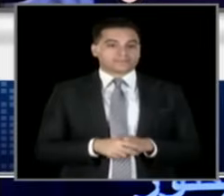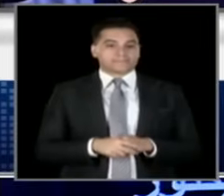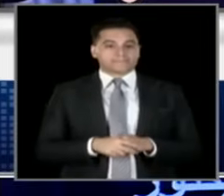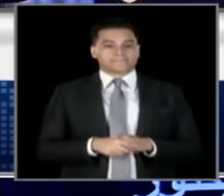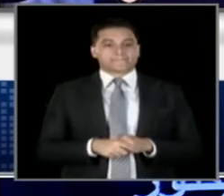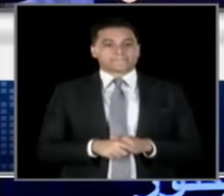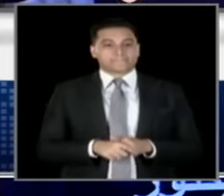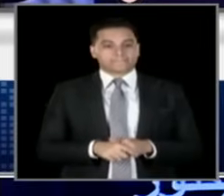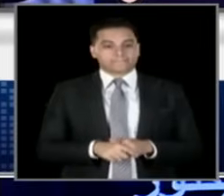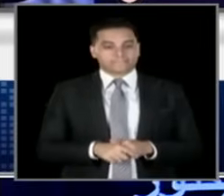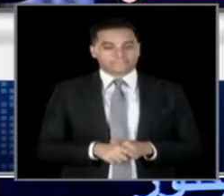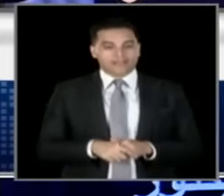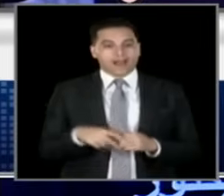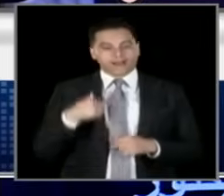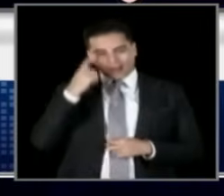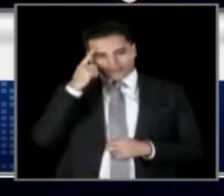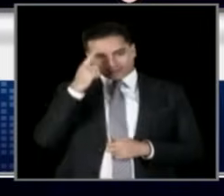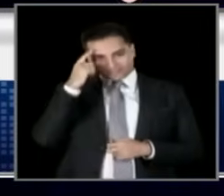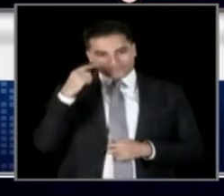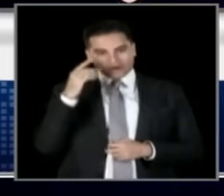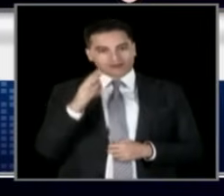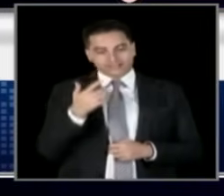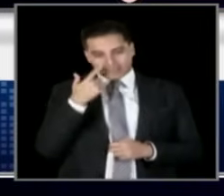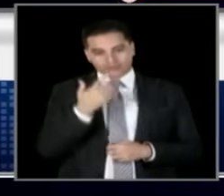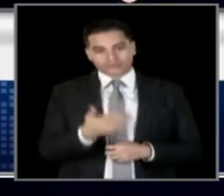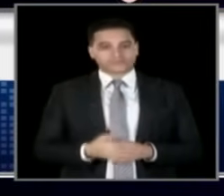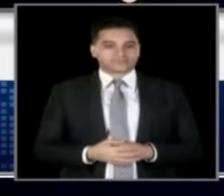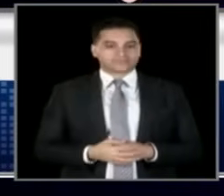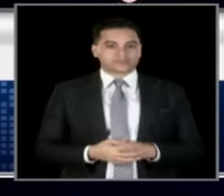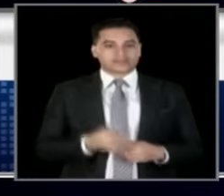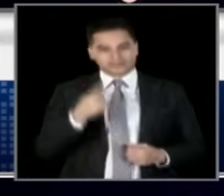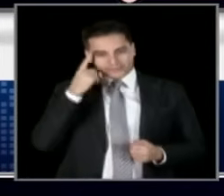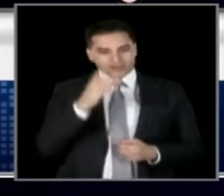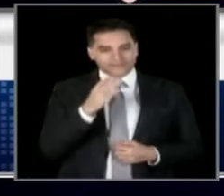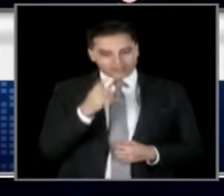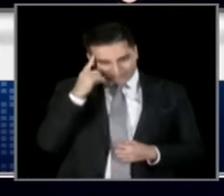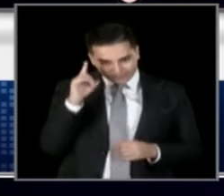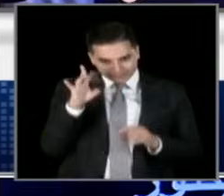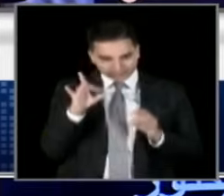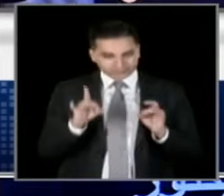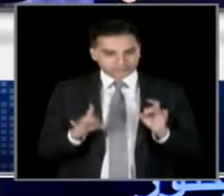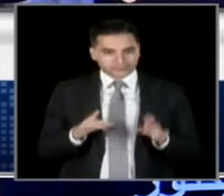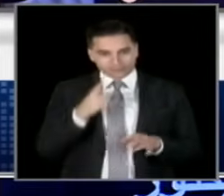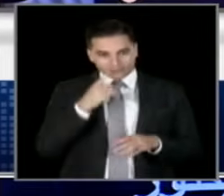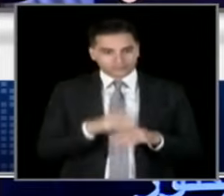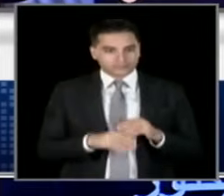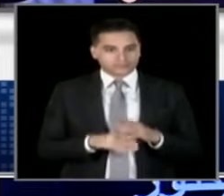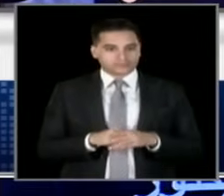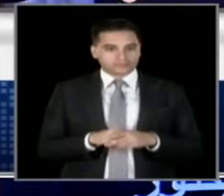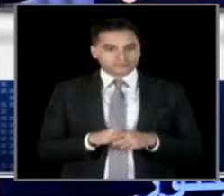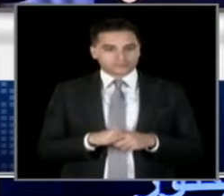استبعدت أنا عارف أنت بتفكر إزاي أنت ما عندكش الإجابة ولكن فكرت واستبعدت استبعدت